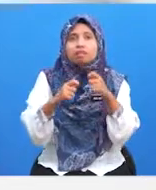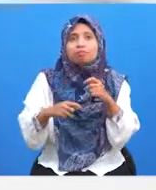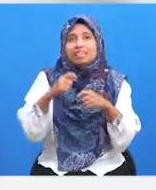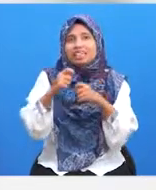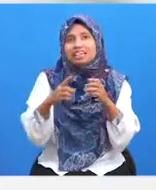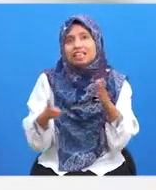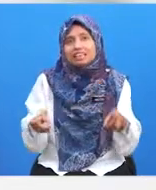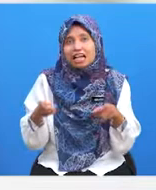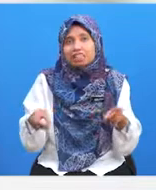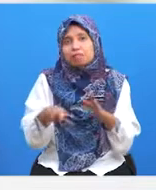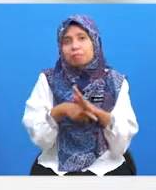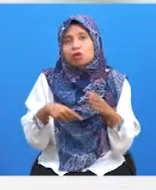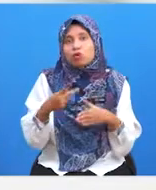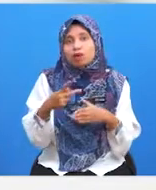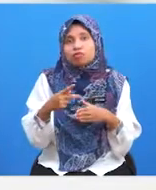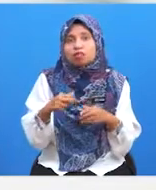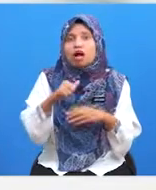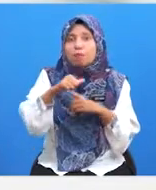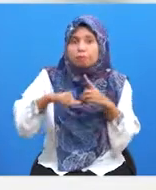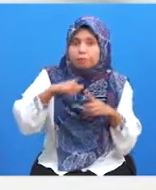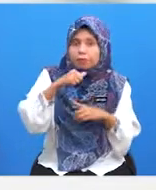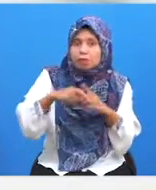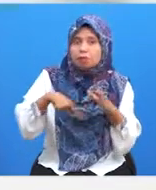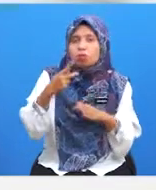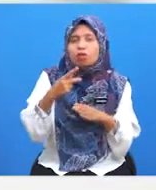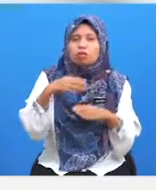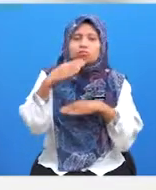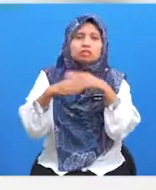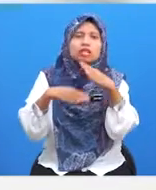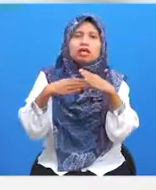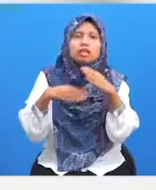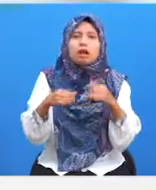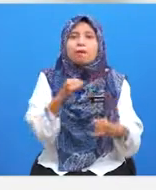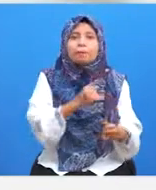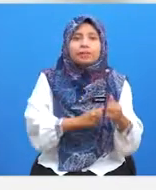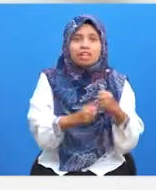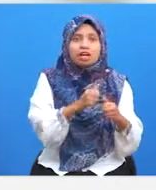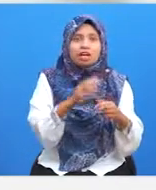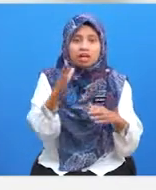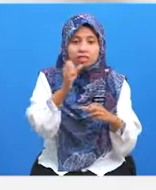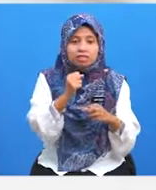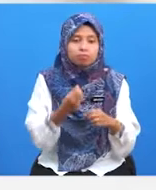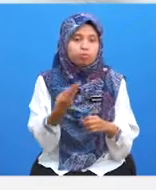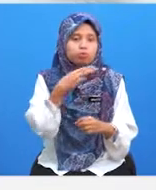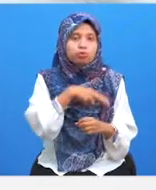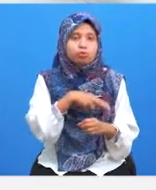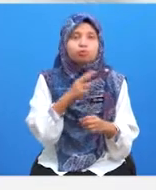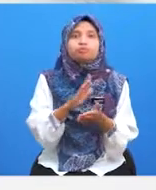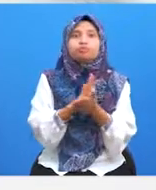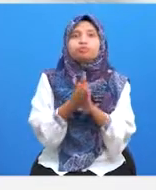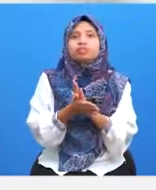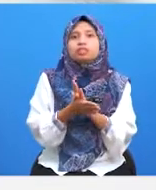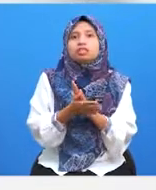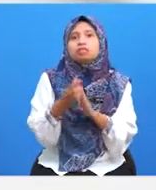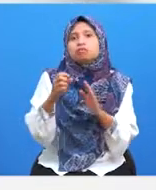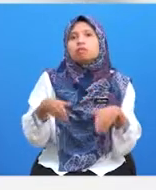perniagaan apabila pengeluaran meningkat pernyataan akan memperoleh keuntungan Jadi bagaimana untuk